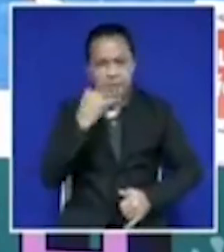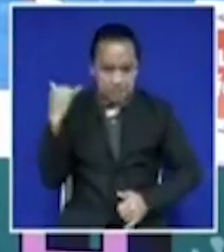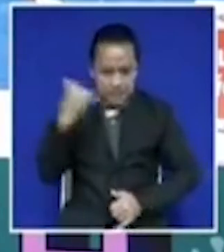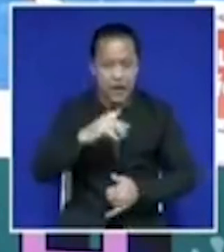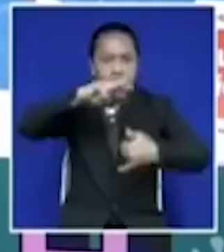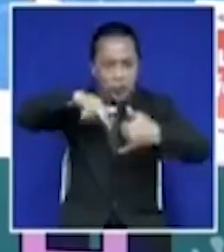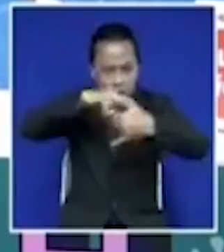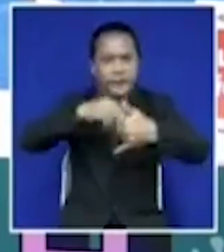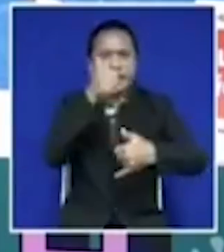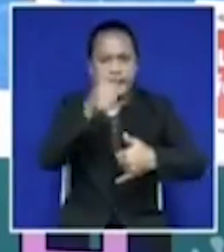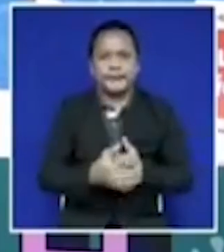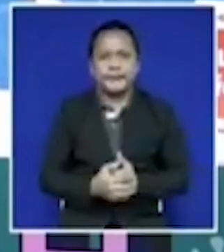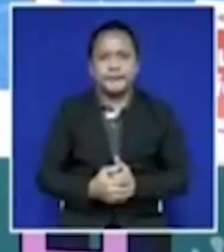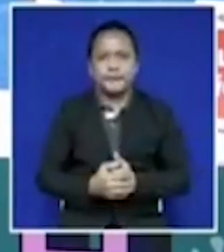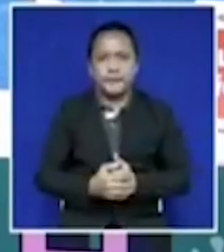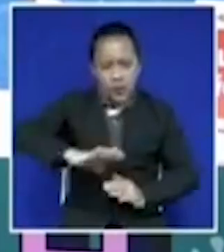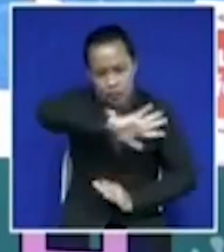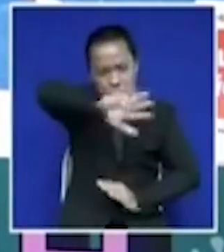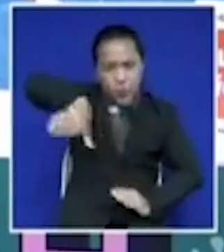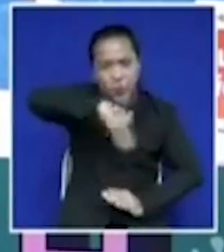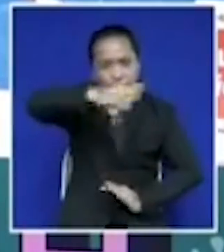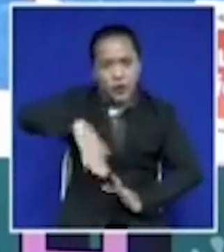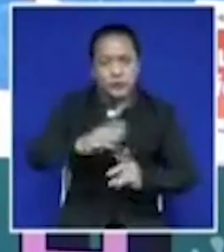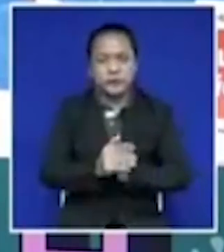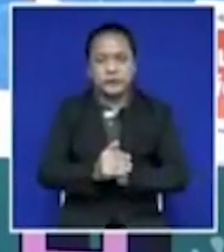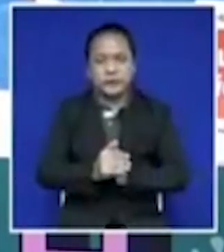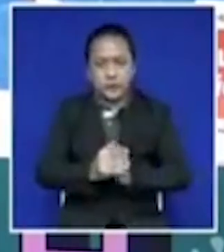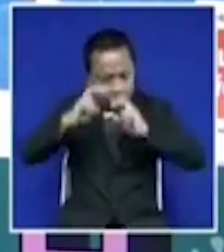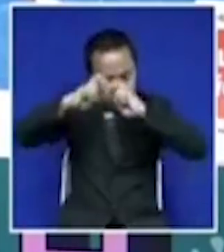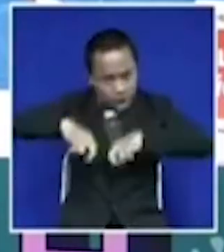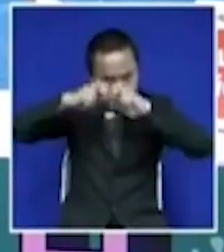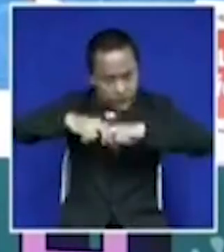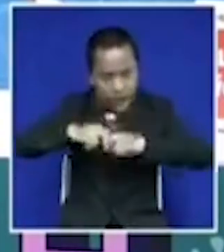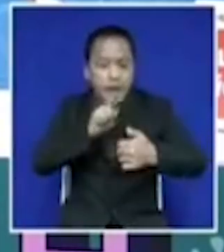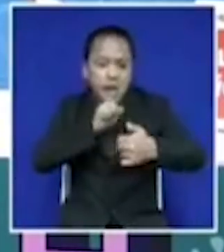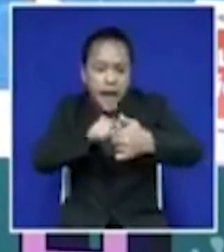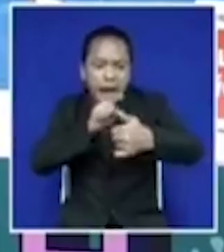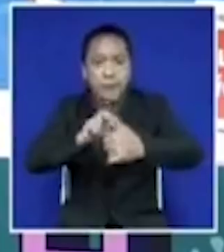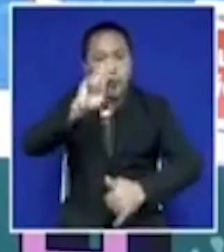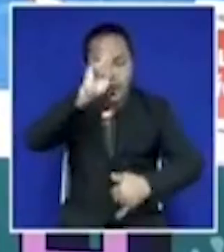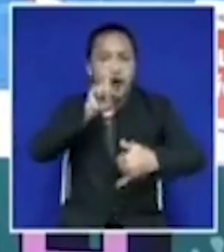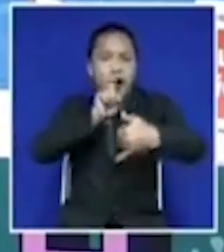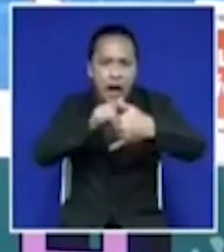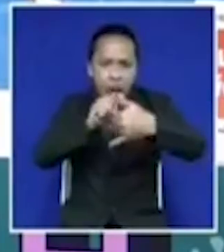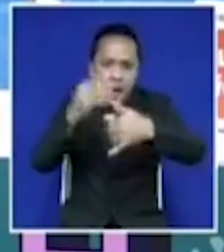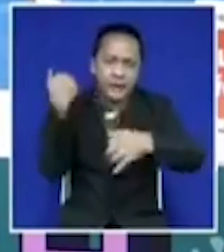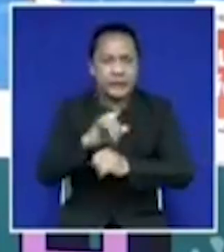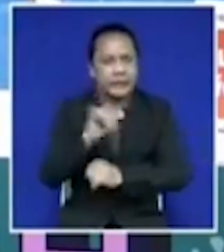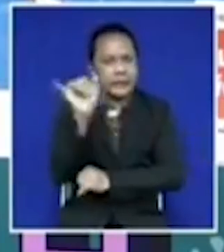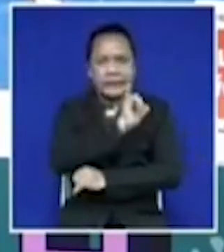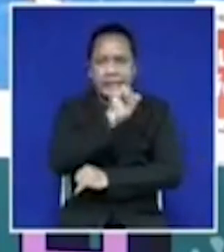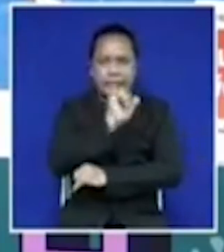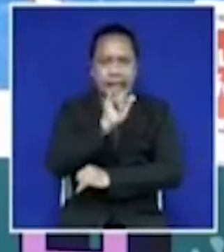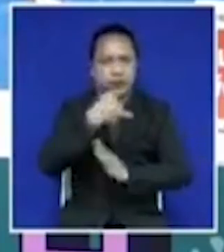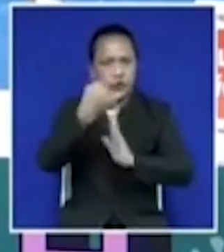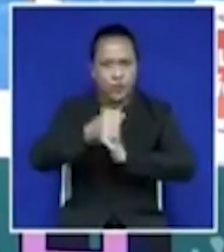ครับในทั้งหมดเนี่ยมีการสืบสวนสอบสวนโรคกันอยู่แต่ว่ายังไม่ได้เสร็จสิ้นนะ